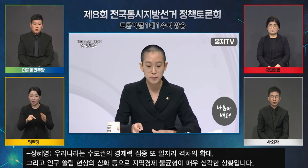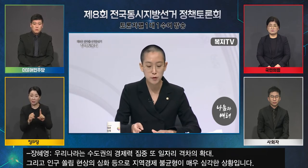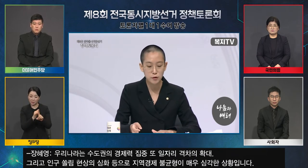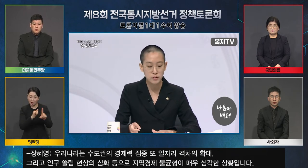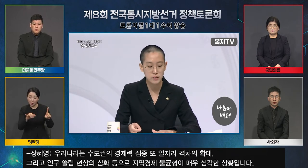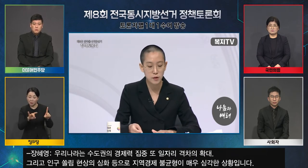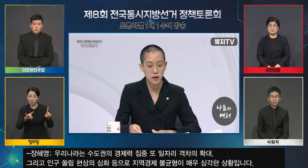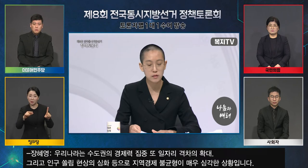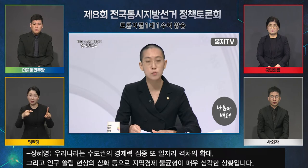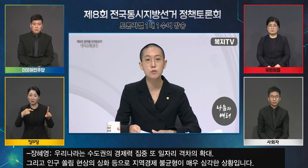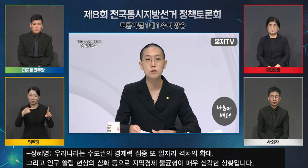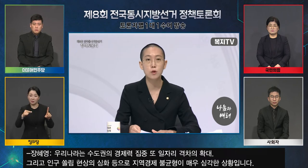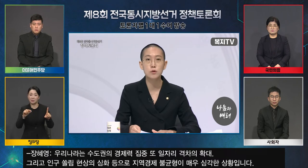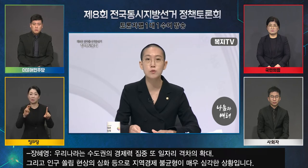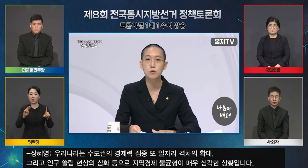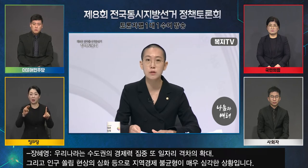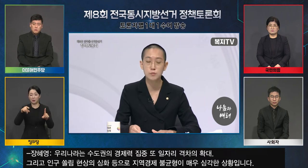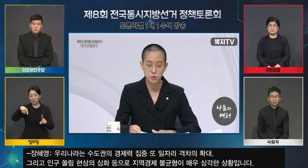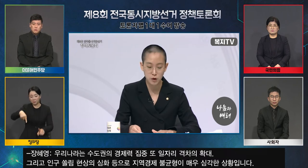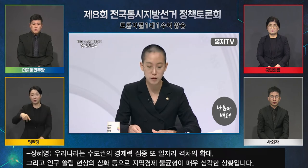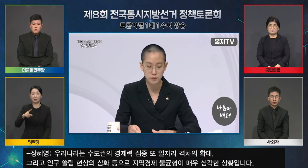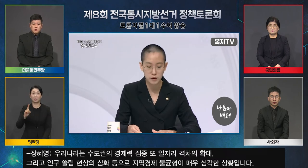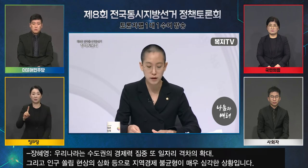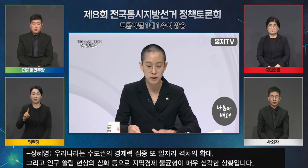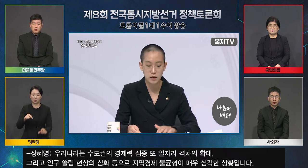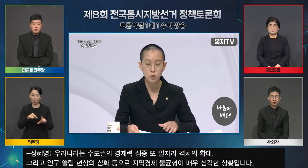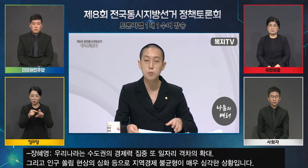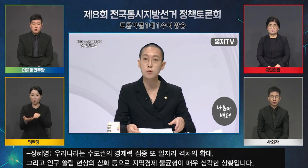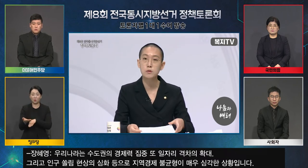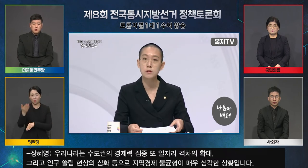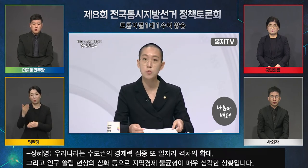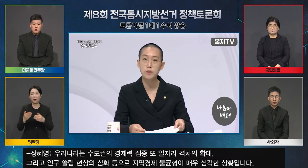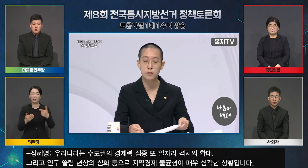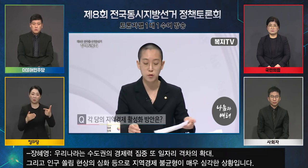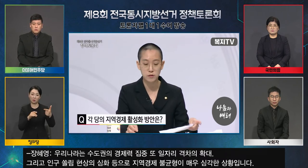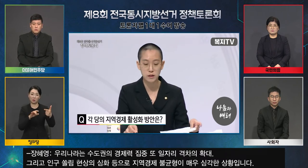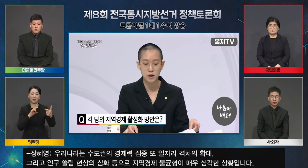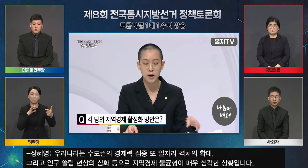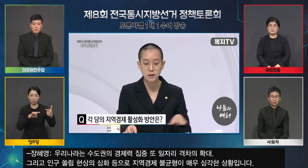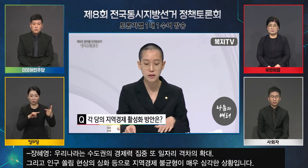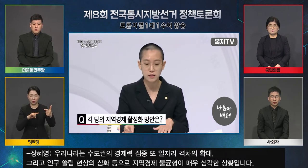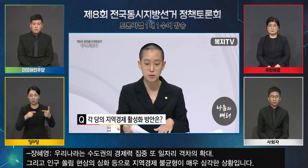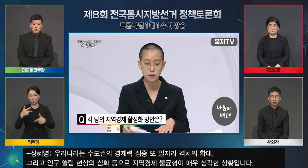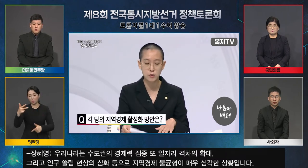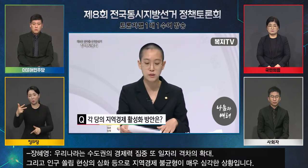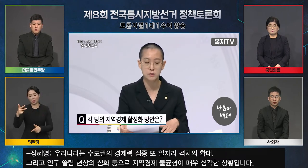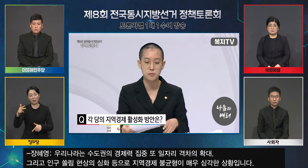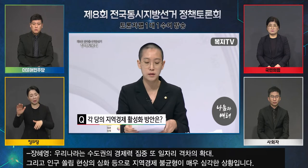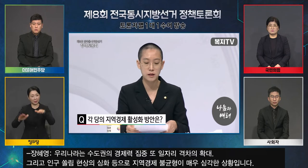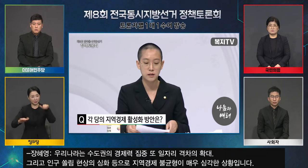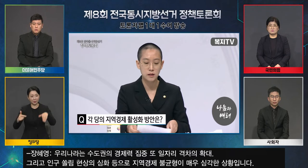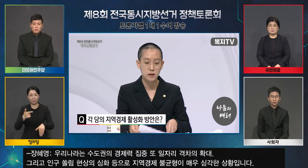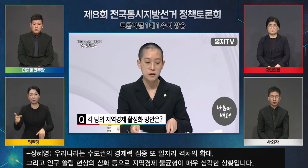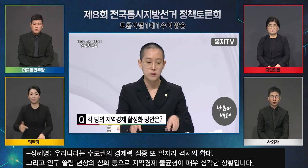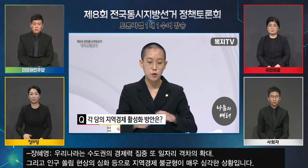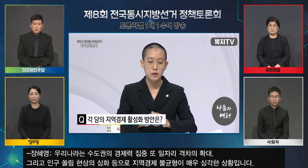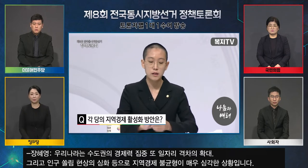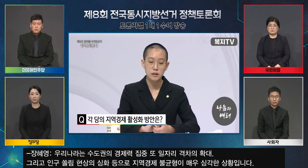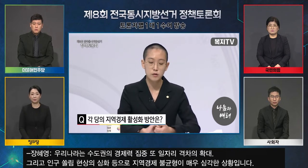GRPD가 평균을 상회하는 곳은 6곳에 불과합니다. 7곳은 오히려 격차가 확대되고 있습니다.